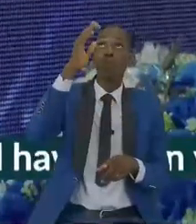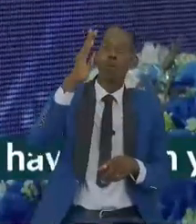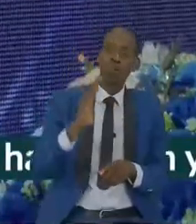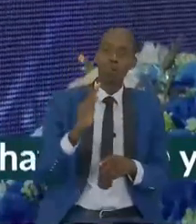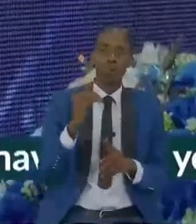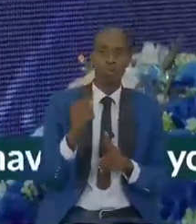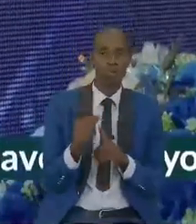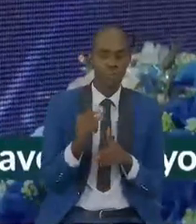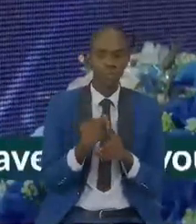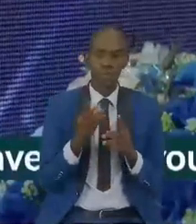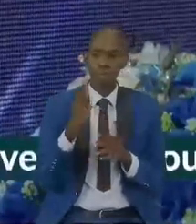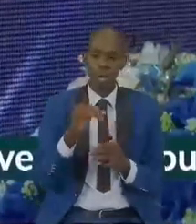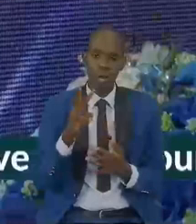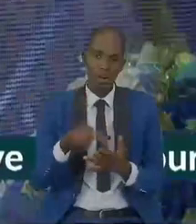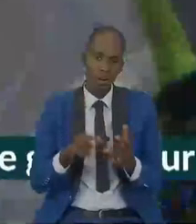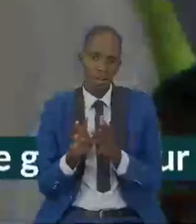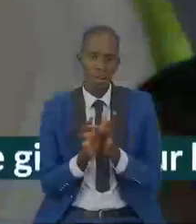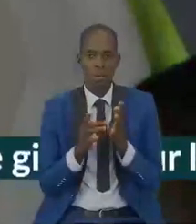Et si